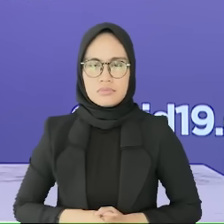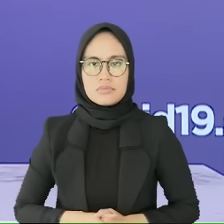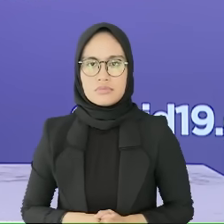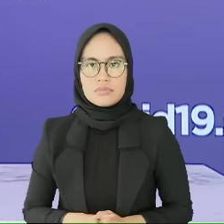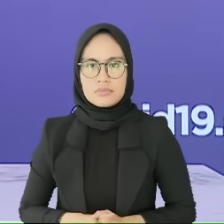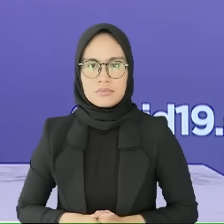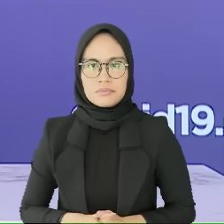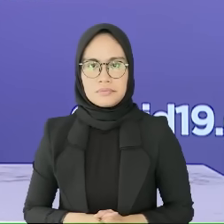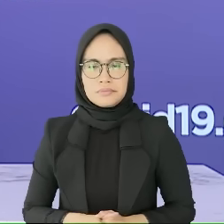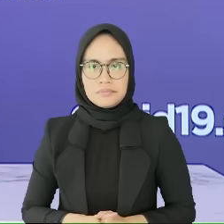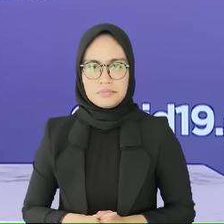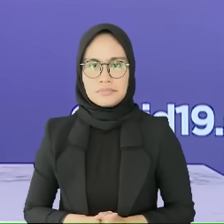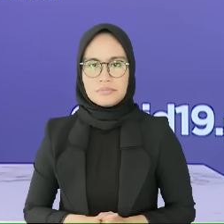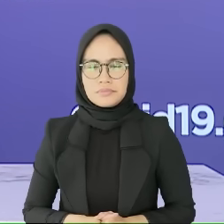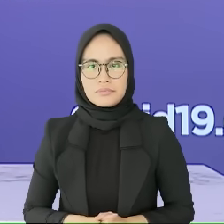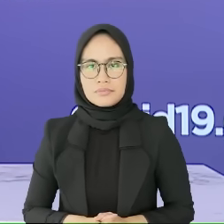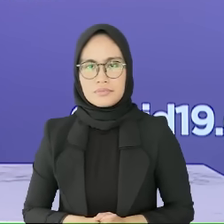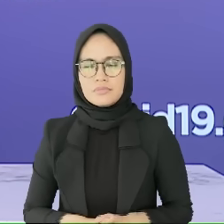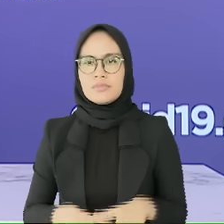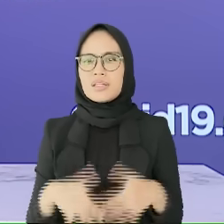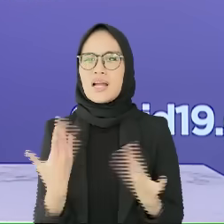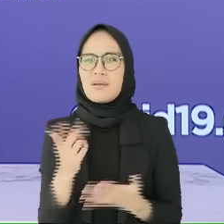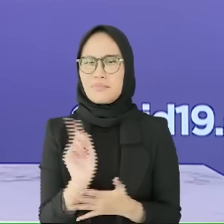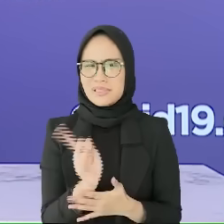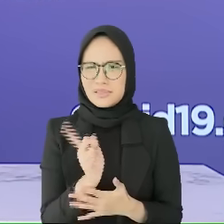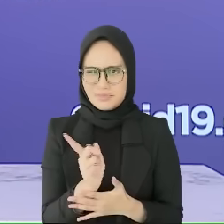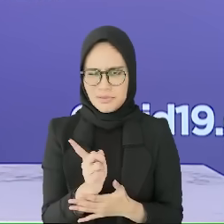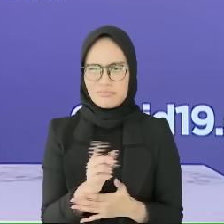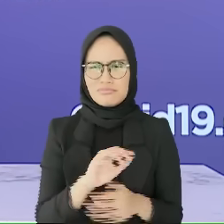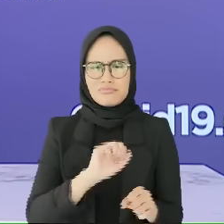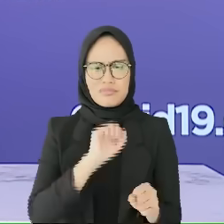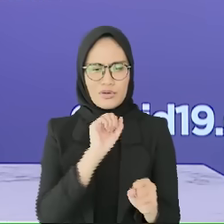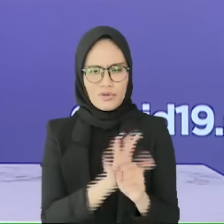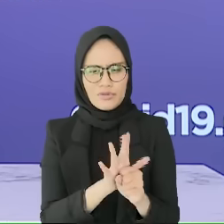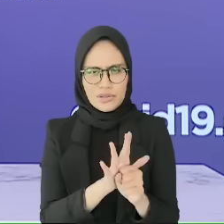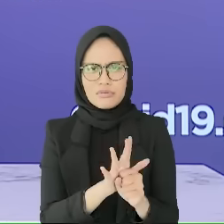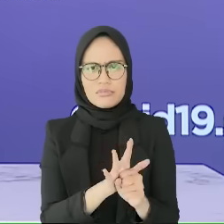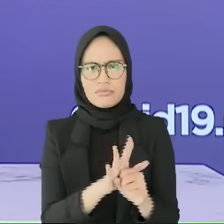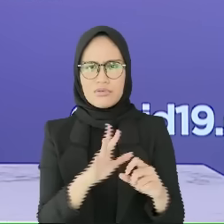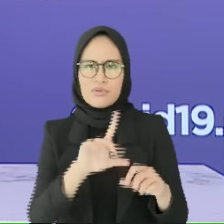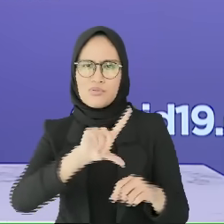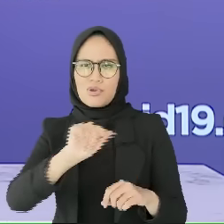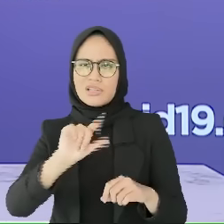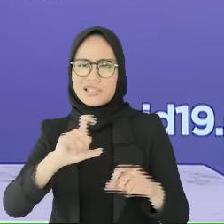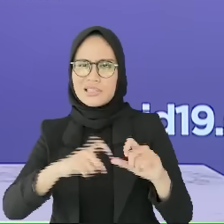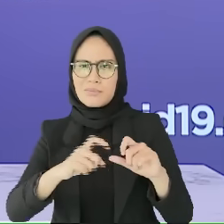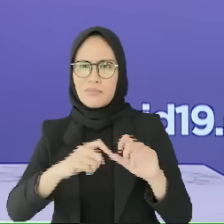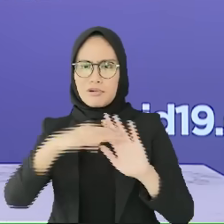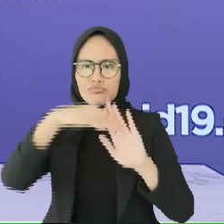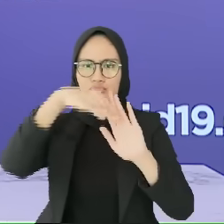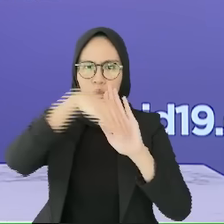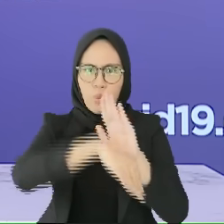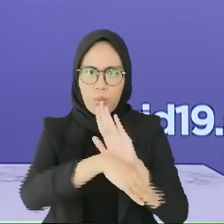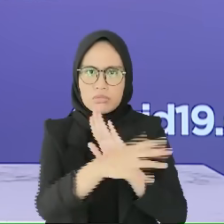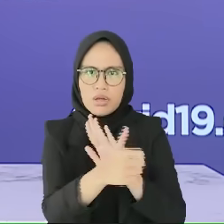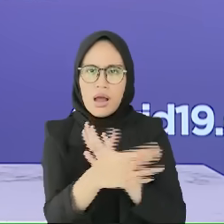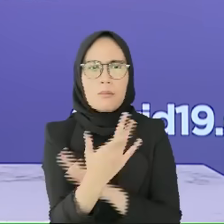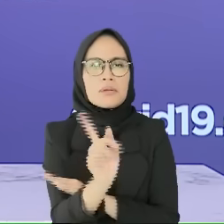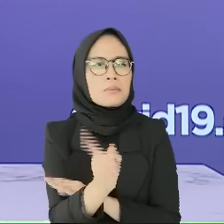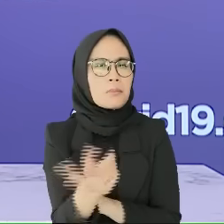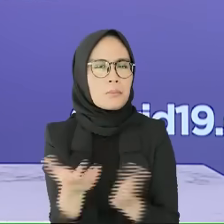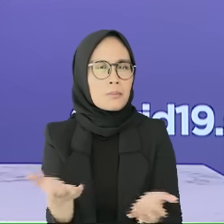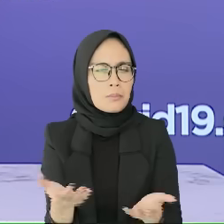terbesar apa yang mendukung penurunan kasus secara signifikan sejak sekitar awal September ini? Terima kasih. Terima kasih pada